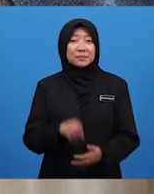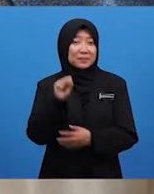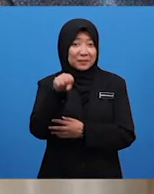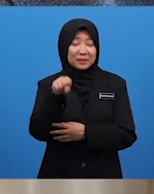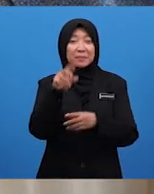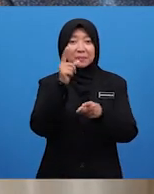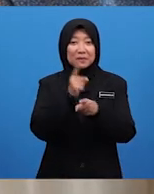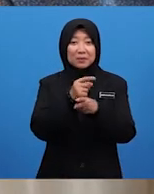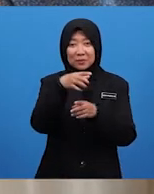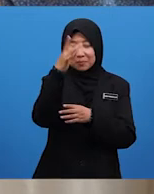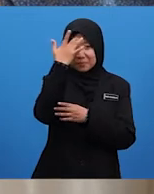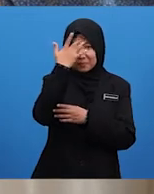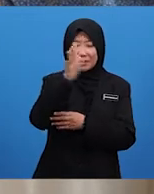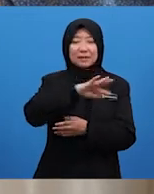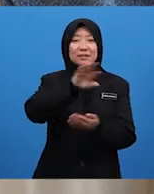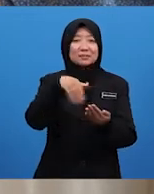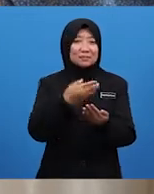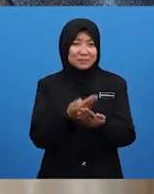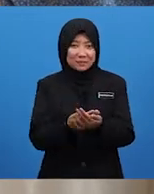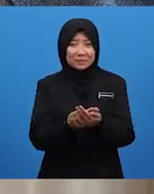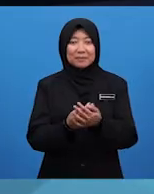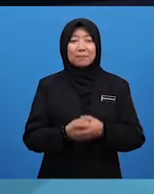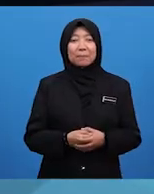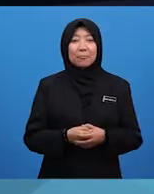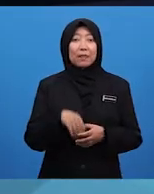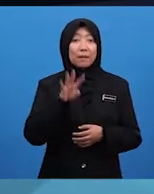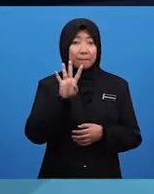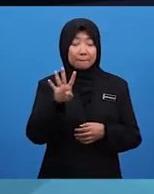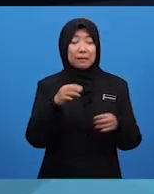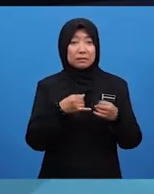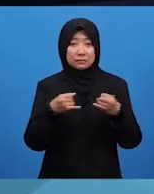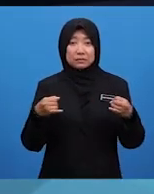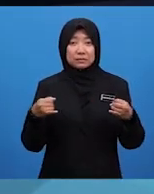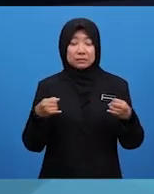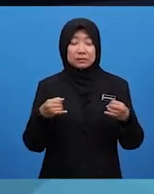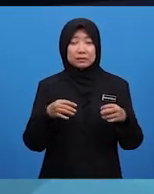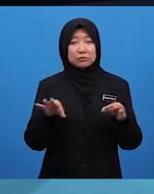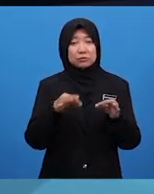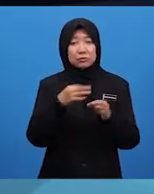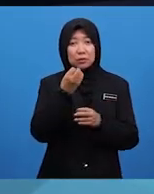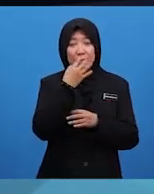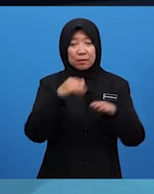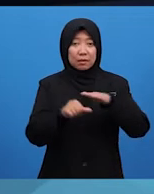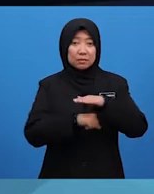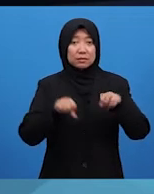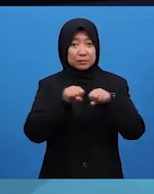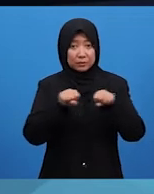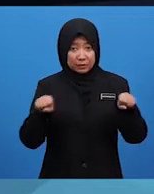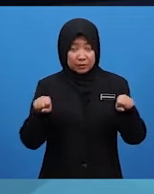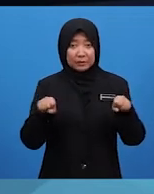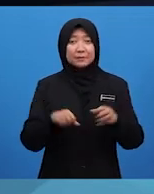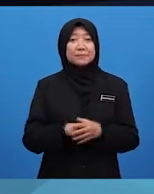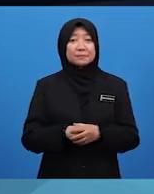Ya, betul. Bijak semuanya. Empat jenis sulaman smoking yang telah kita pelajari hari